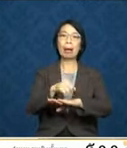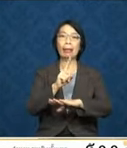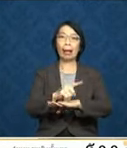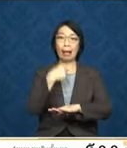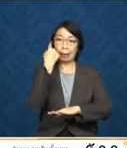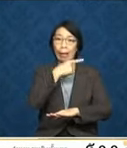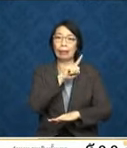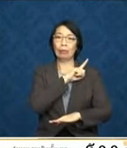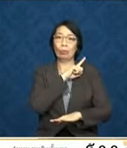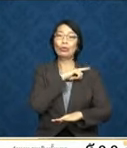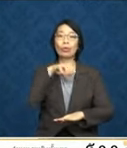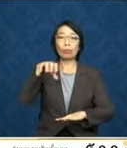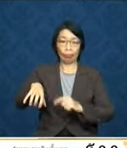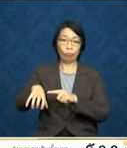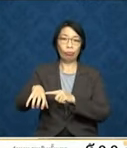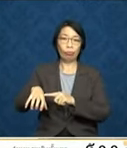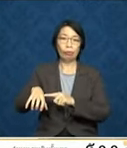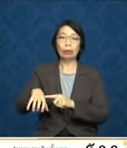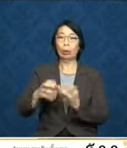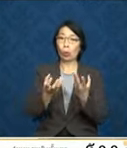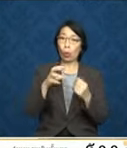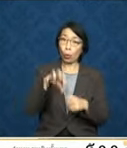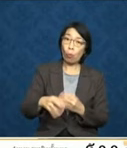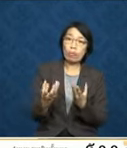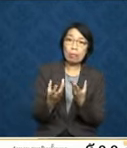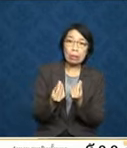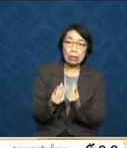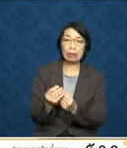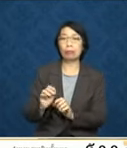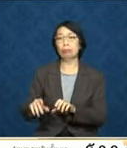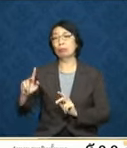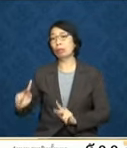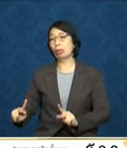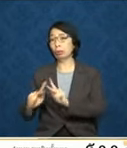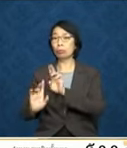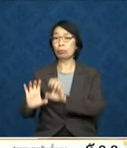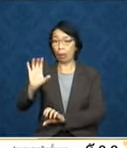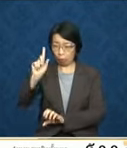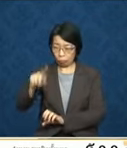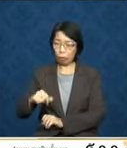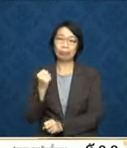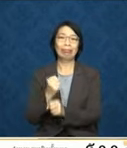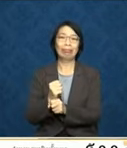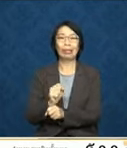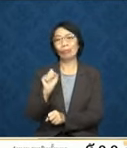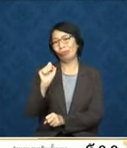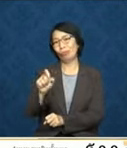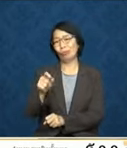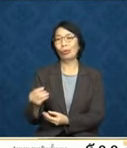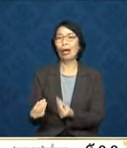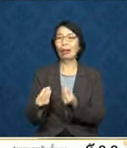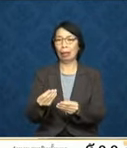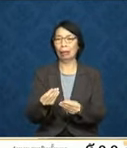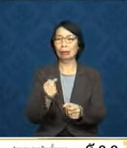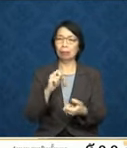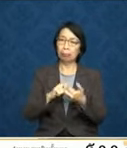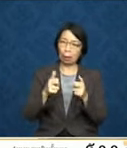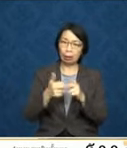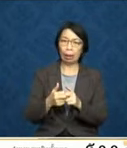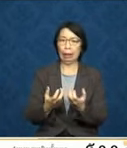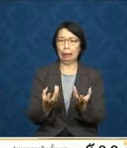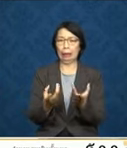นั่นก็คือกรมที่ดินและกระทรวงมหาดไทยช่วยให้ความชัดเจนกับพี่น้องประชาชนในโครงการบอกดินและเร่งในการแก้ไขปัญหา